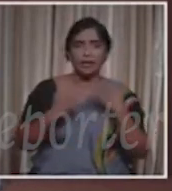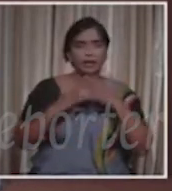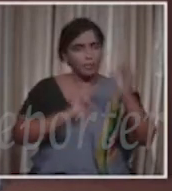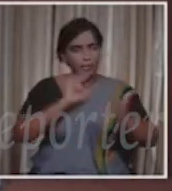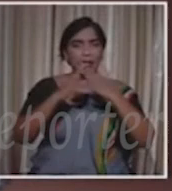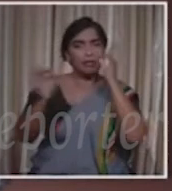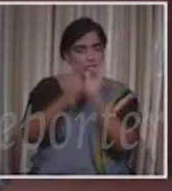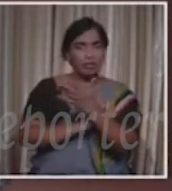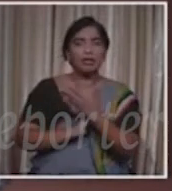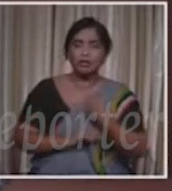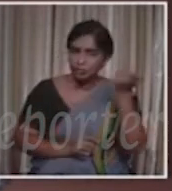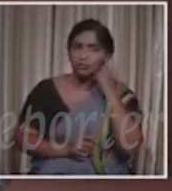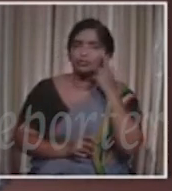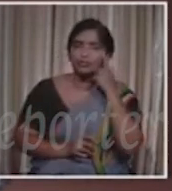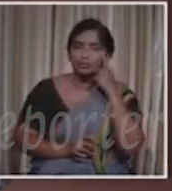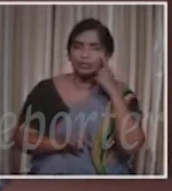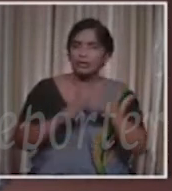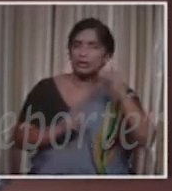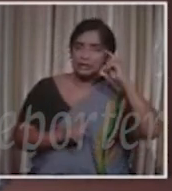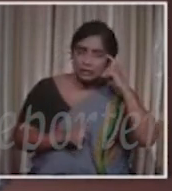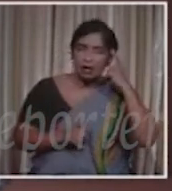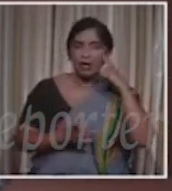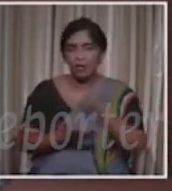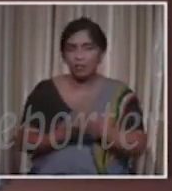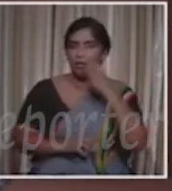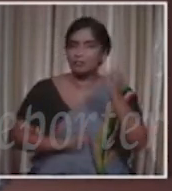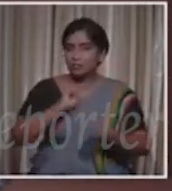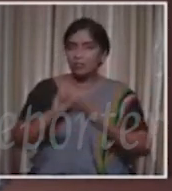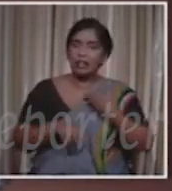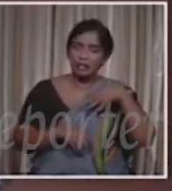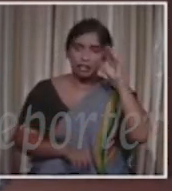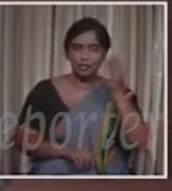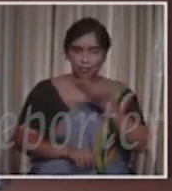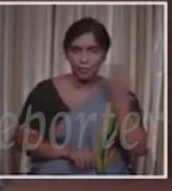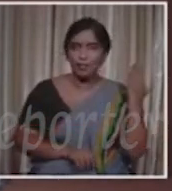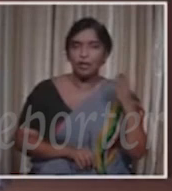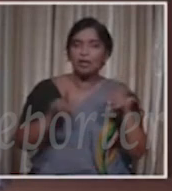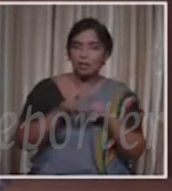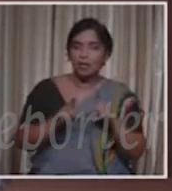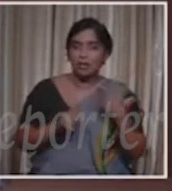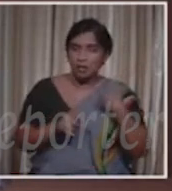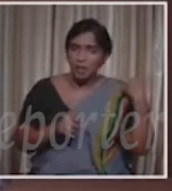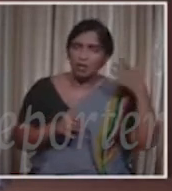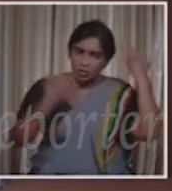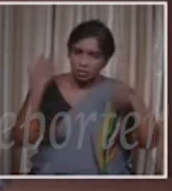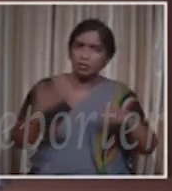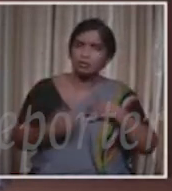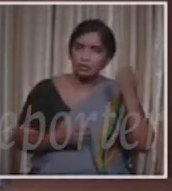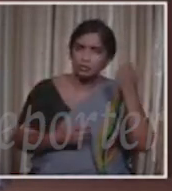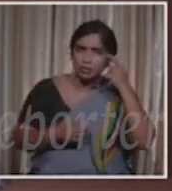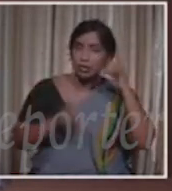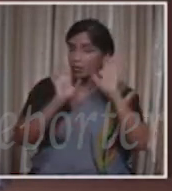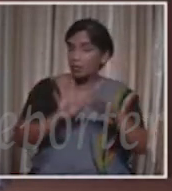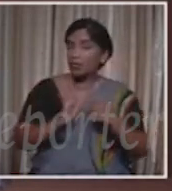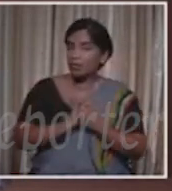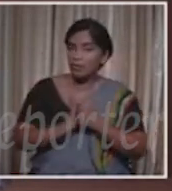දන්නවා. මගේ ගේ ගිනි තිබ්බා. හරිද? ඒවත් අපි දන්නවා. එනිසා මේ වේදනාව ඒ කෝපය අපිට තේරුම් ගන්න පුළුවන්. හරිද? එනිසා අපේ සහෝදර